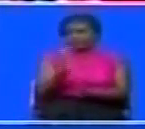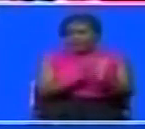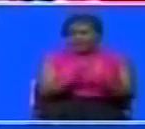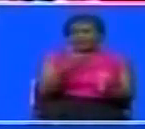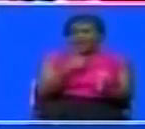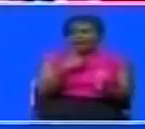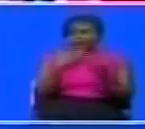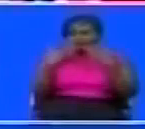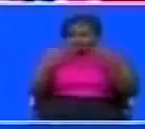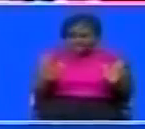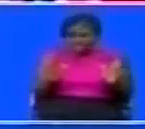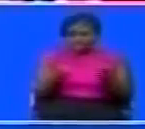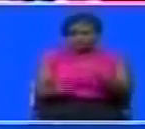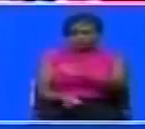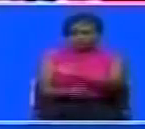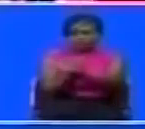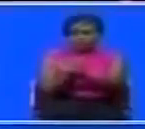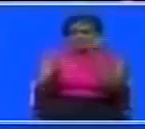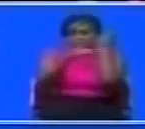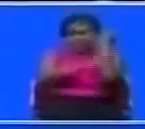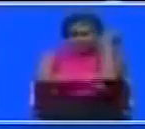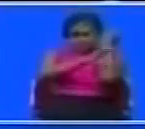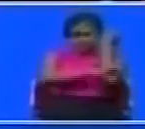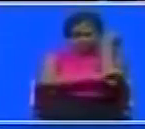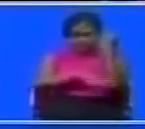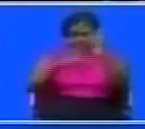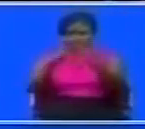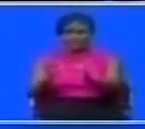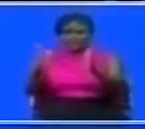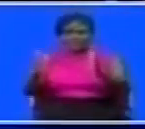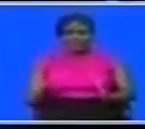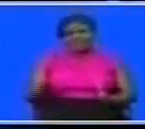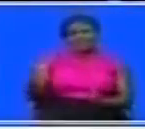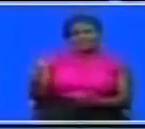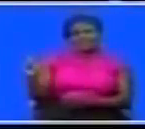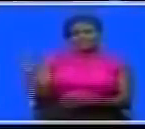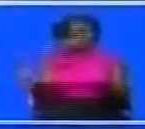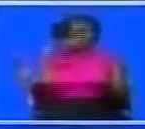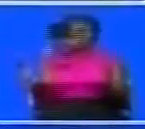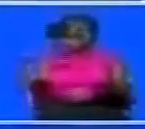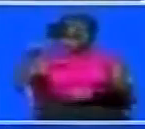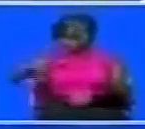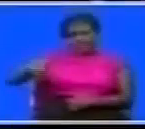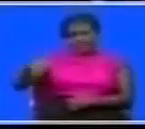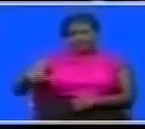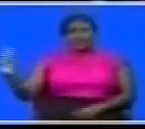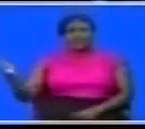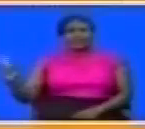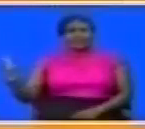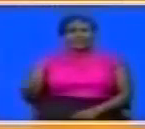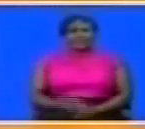dhabiti wa kumaliza ufisadi hapa nchini. Nicholas Wambua, KTN Leo, Nairobi.